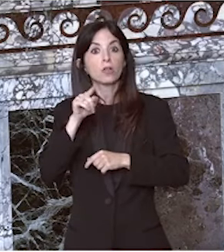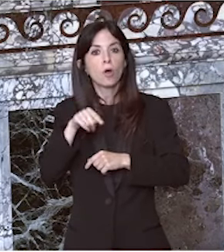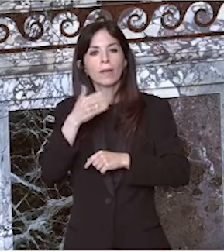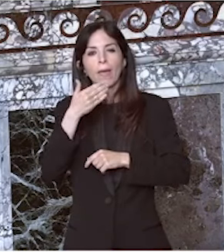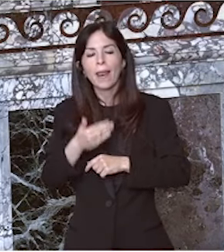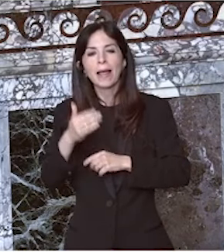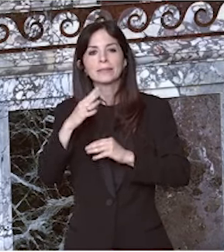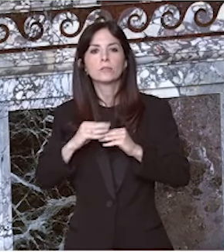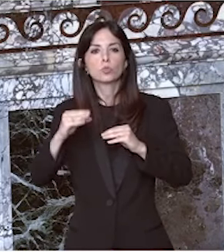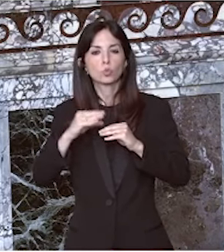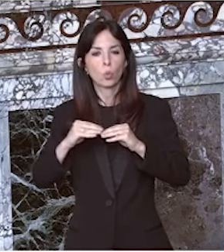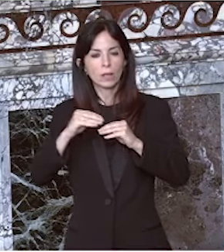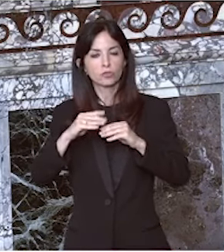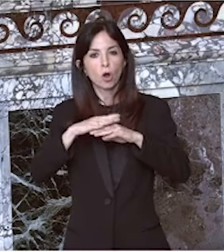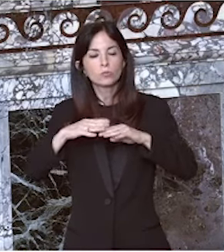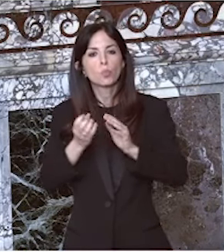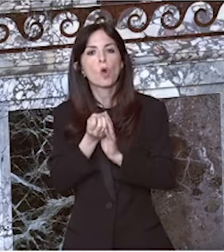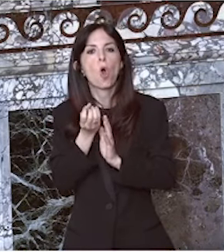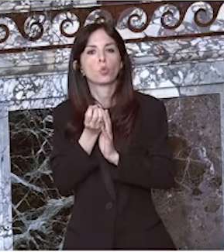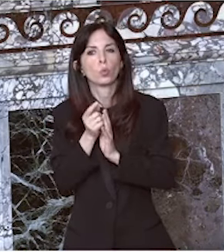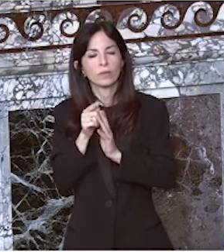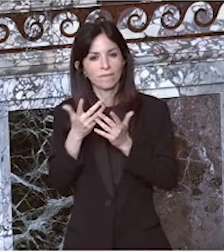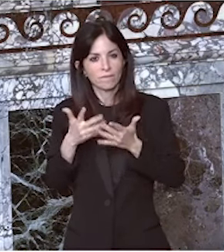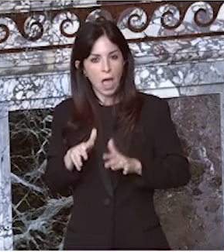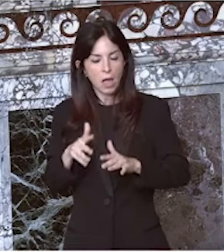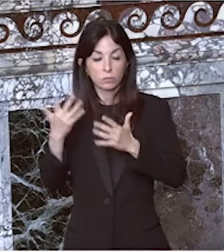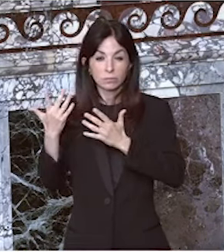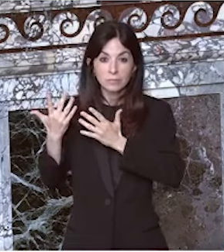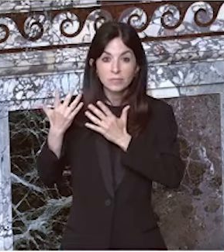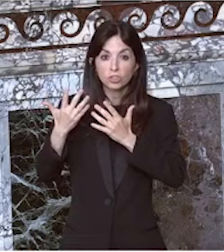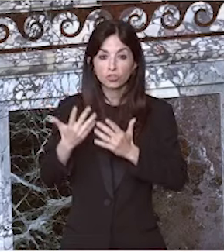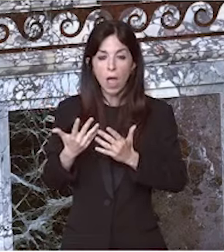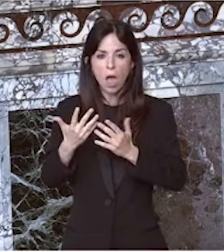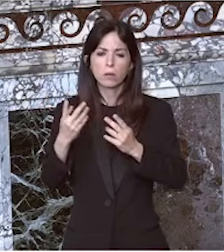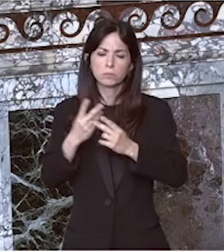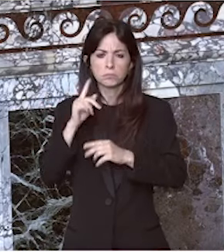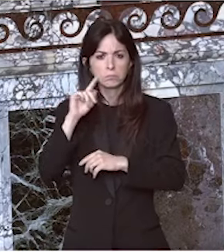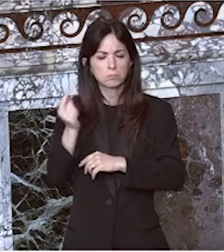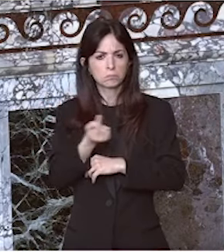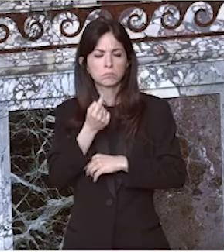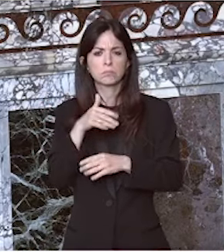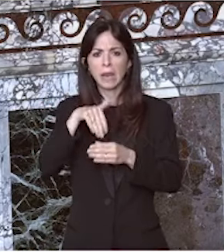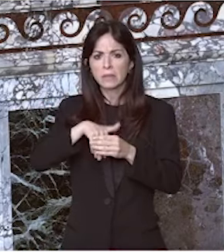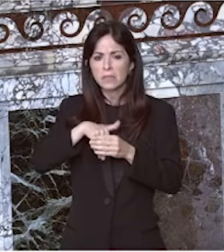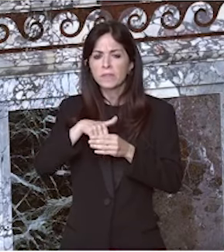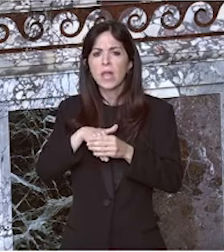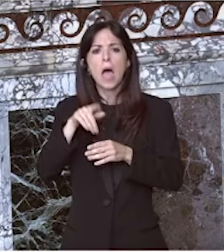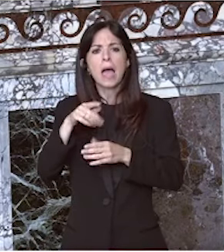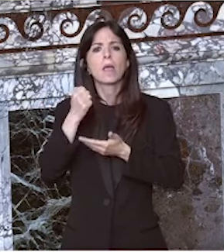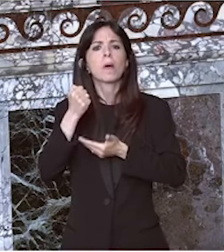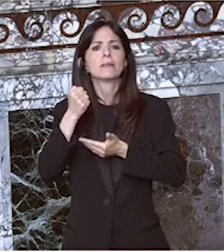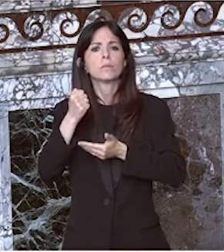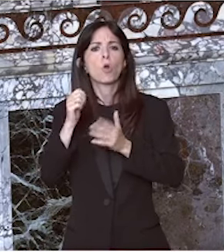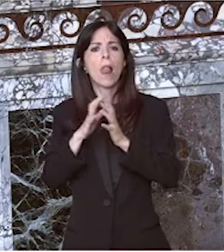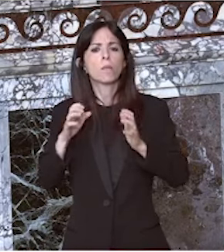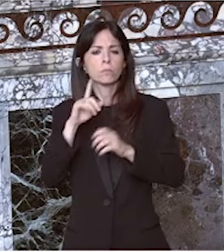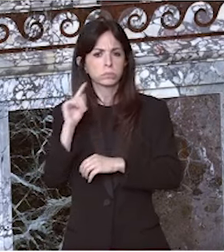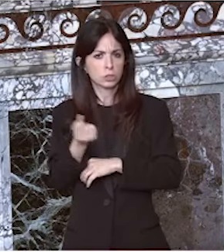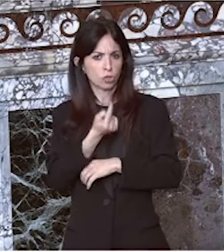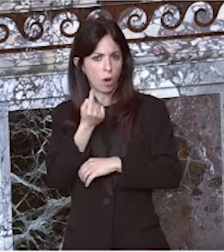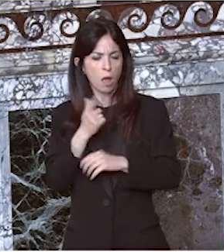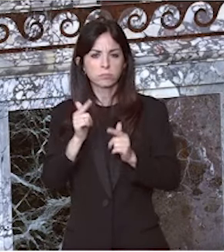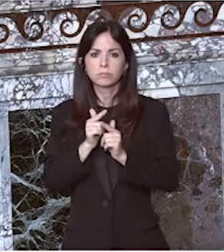di ristrutturazione del tessuto produttivo. Nell'ultimo decennio sono migliorate la redditività e la posizione patrimoniale delle imprese, è